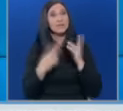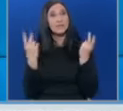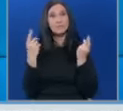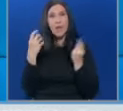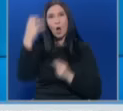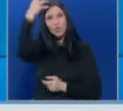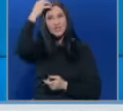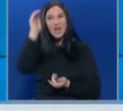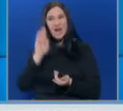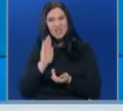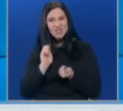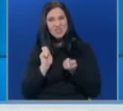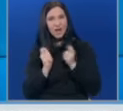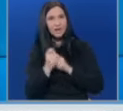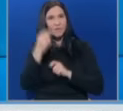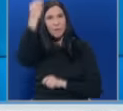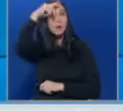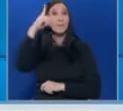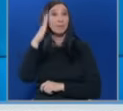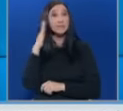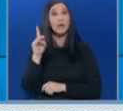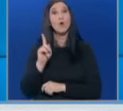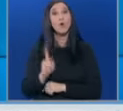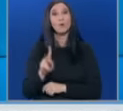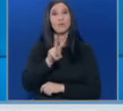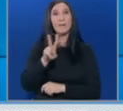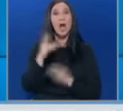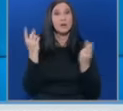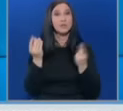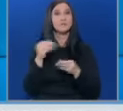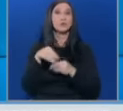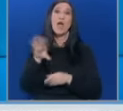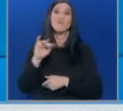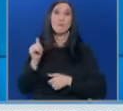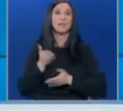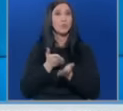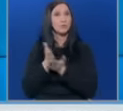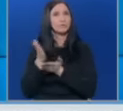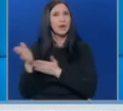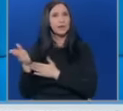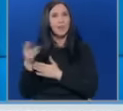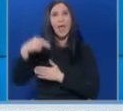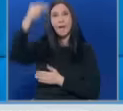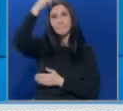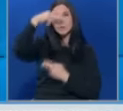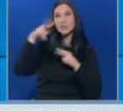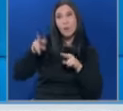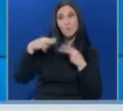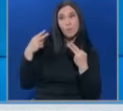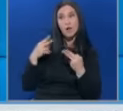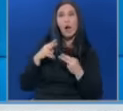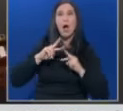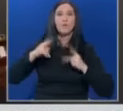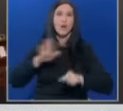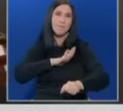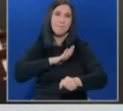на криво». България е първата страна, която двамата артисти включиха в европейското си турне, а българската публика им отговори с пълна